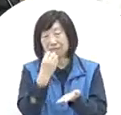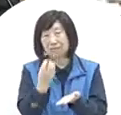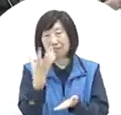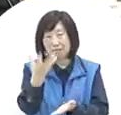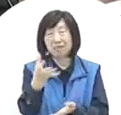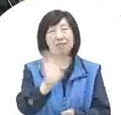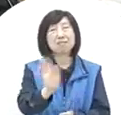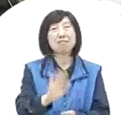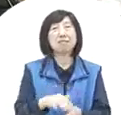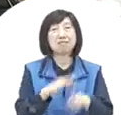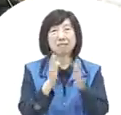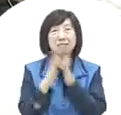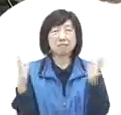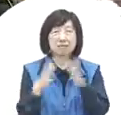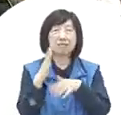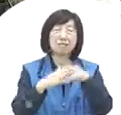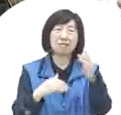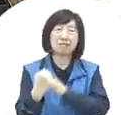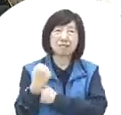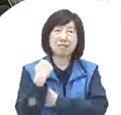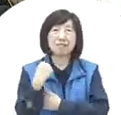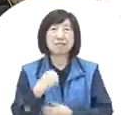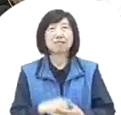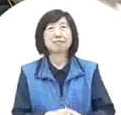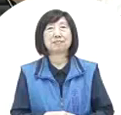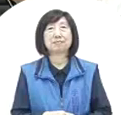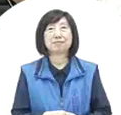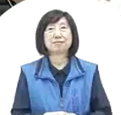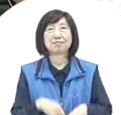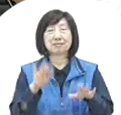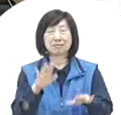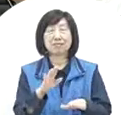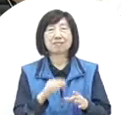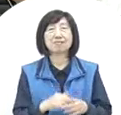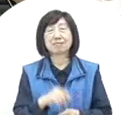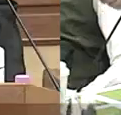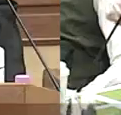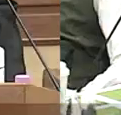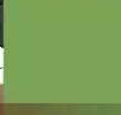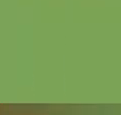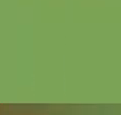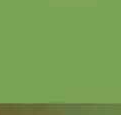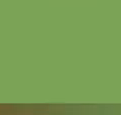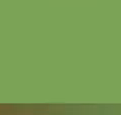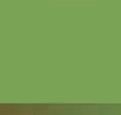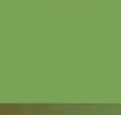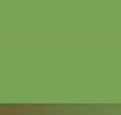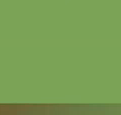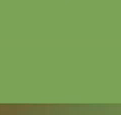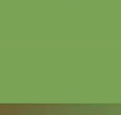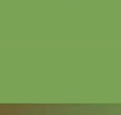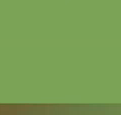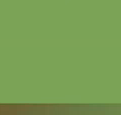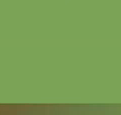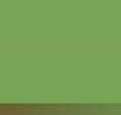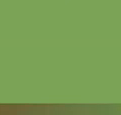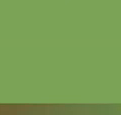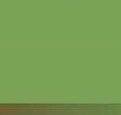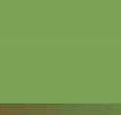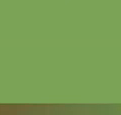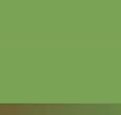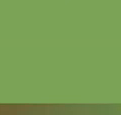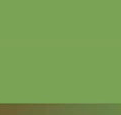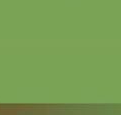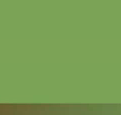努力。所以我们要怎么来努力呢？目前我具体希望可以增加我们心理諮商的量能哦，尤其从我们